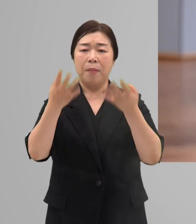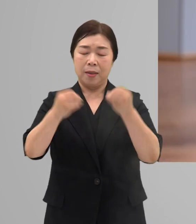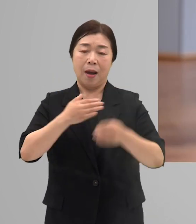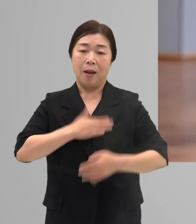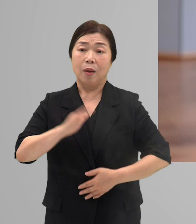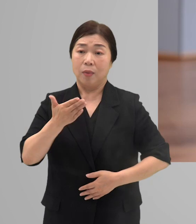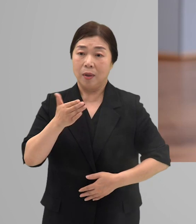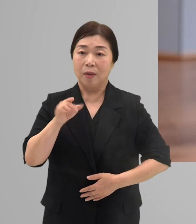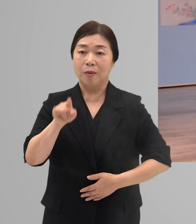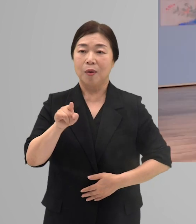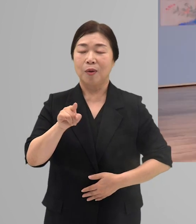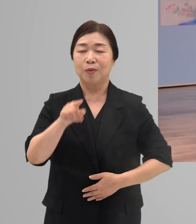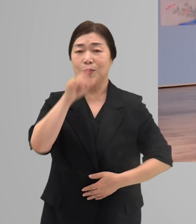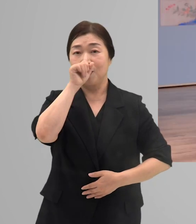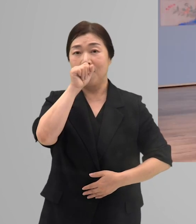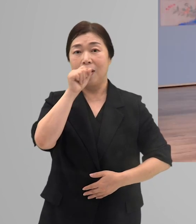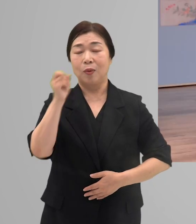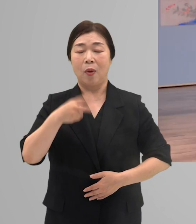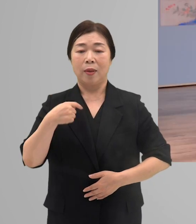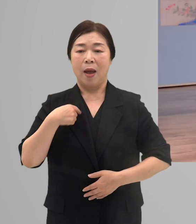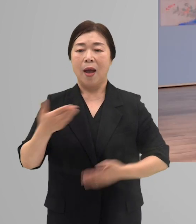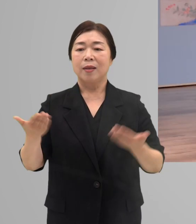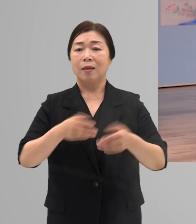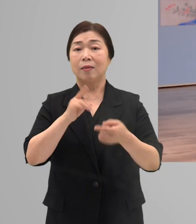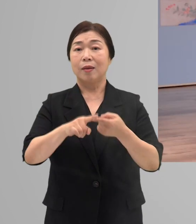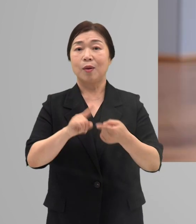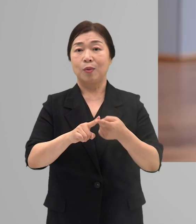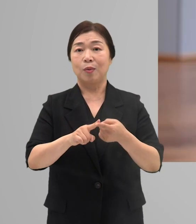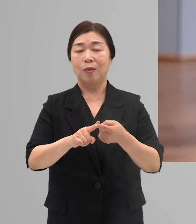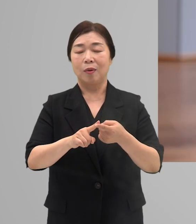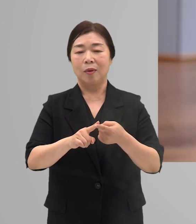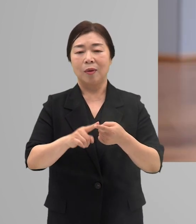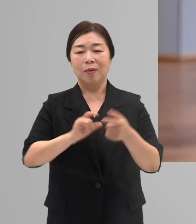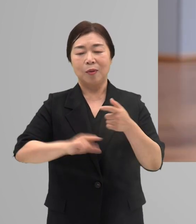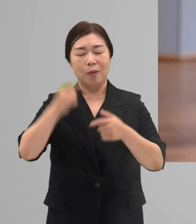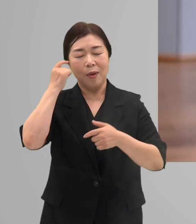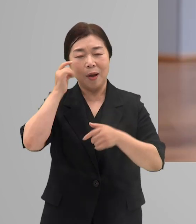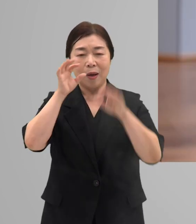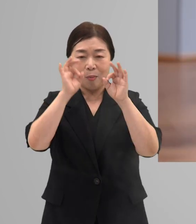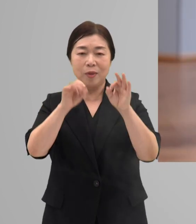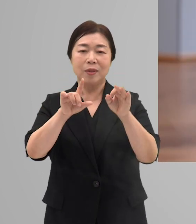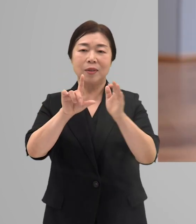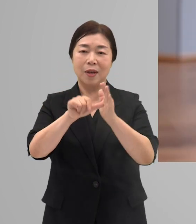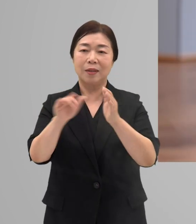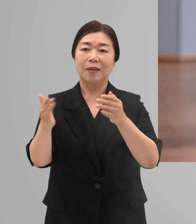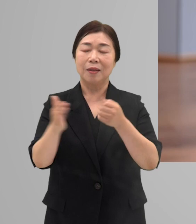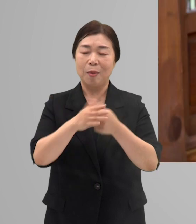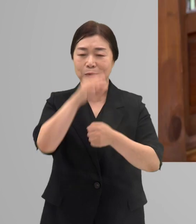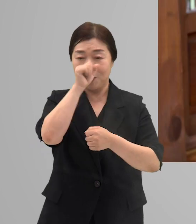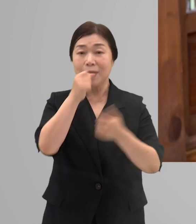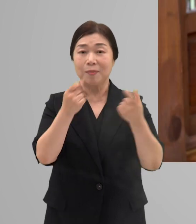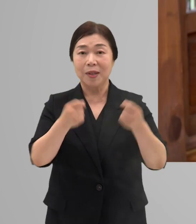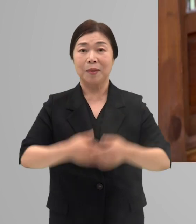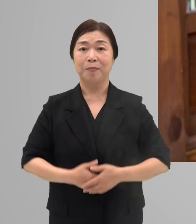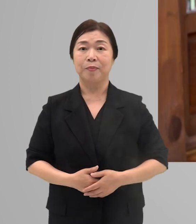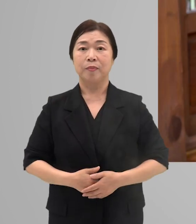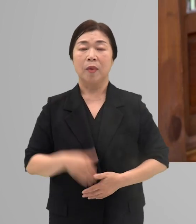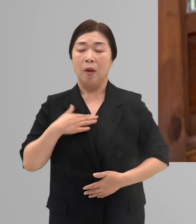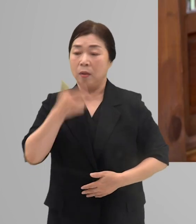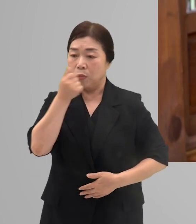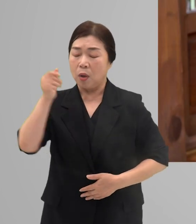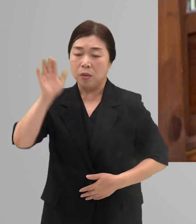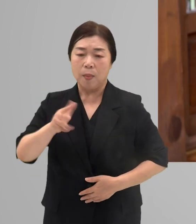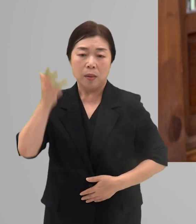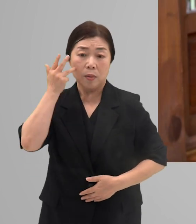된 부분이 있는 것 같아요. 또 제가 하는 일에 대해서도 한 번 더 생각해보는 시간이 되어서 정말 좋았습니다. 네. 부족하지만 치매